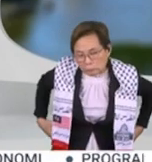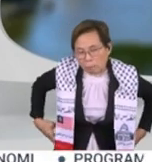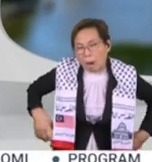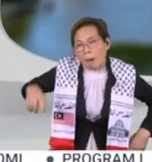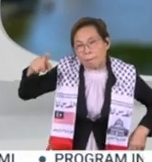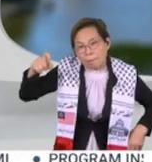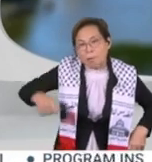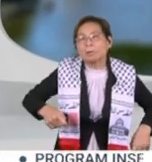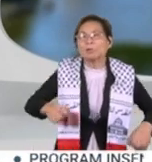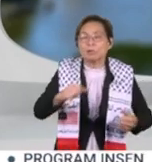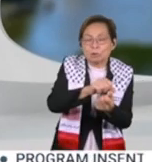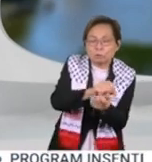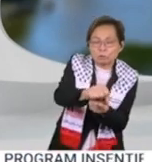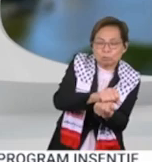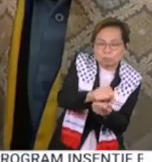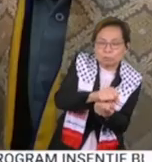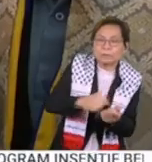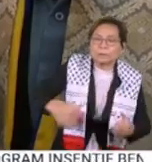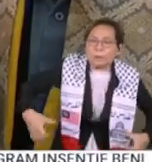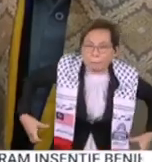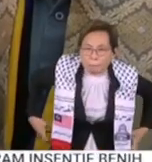memerlukan hemodialisis.